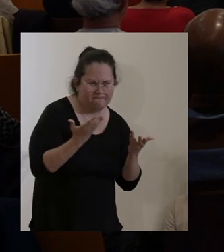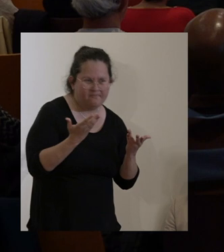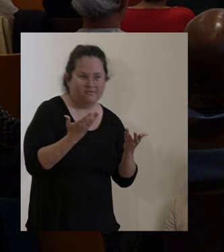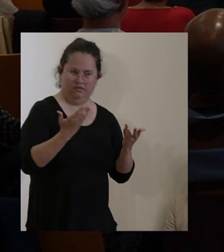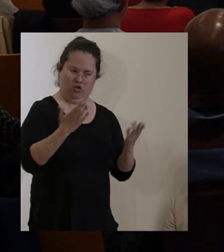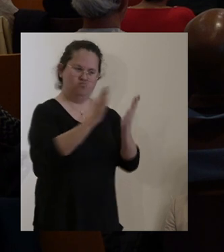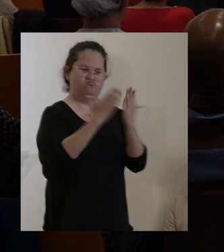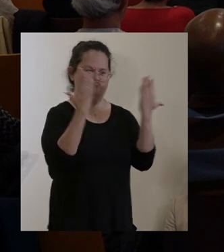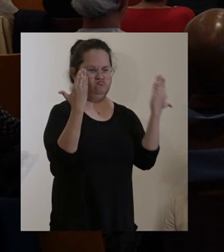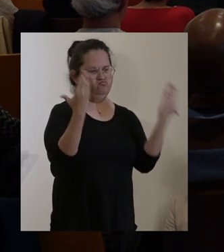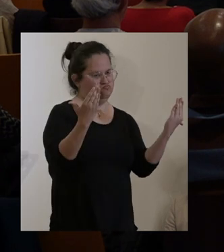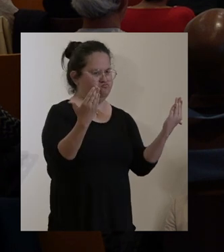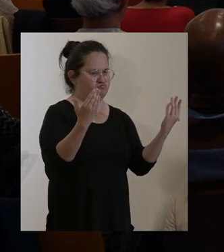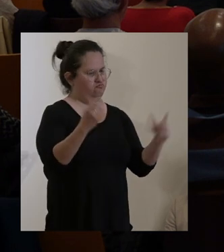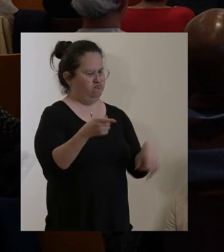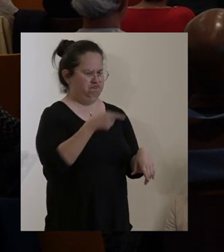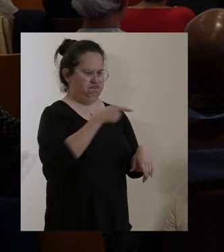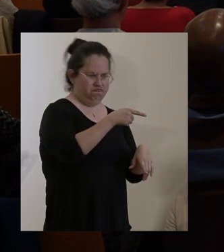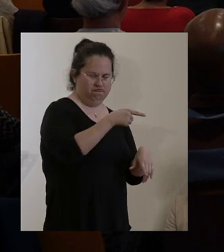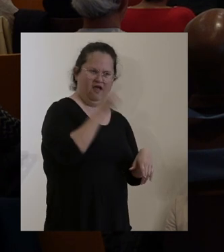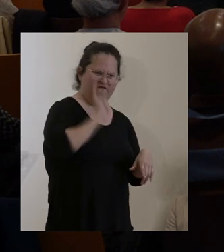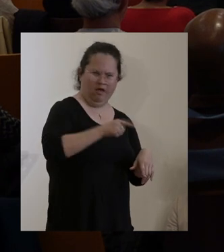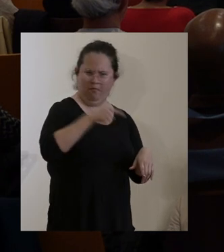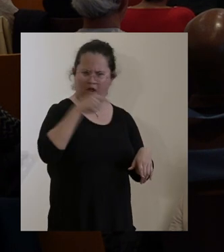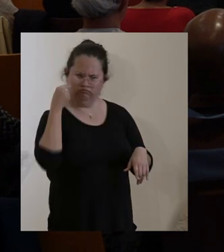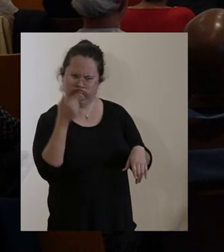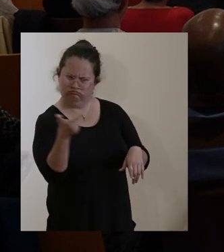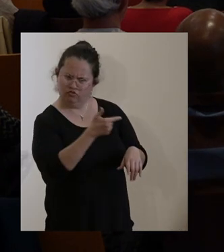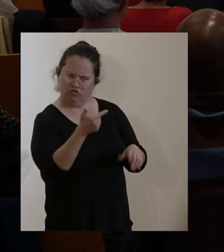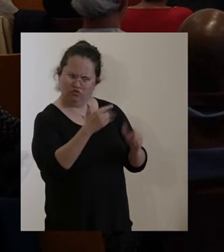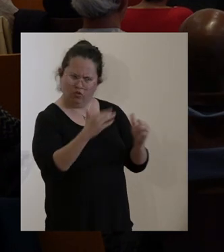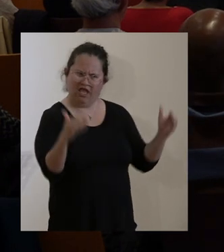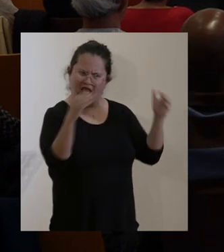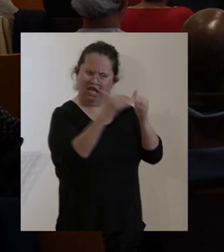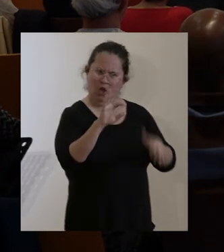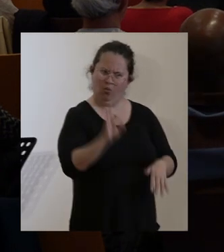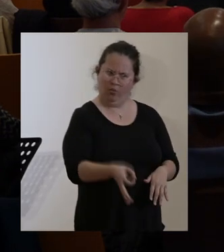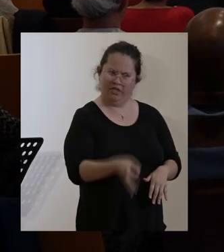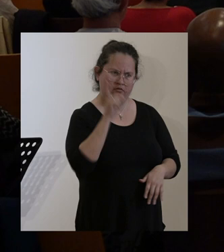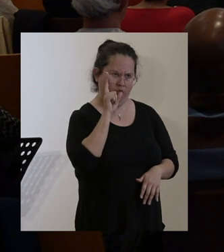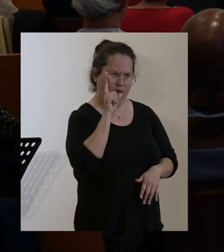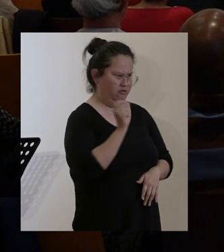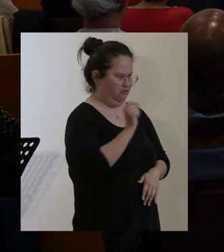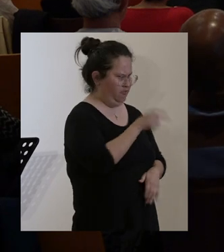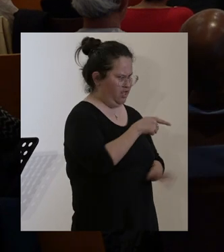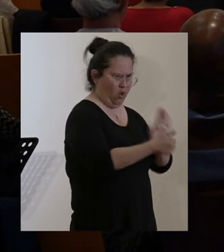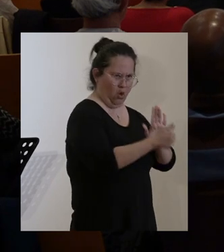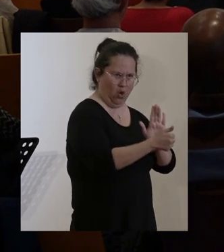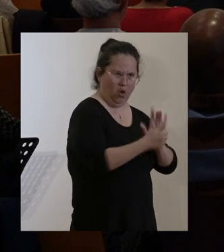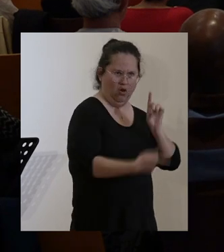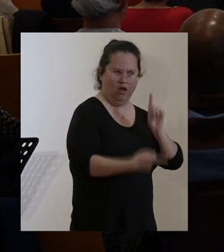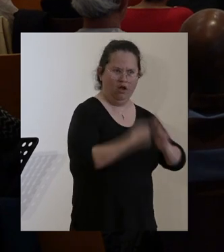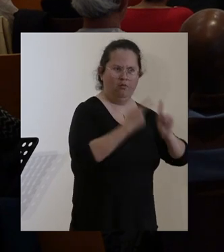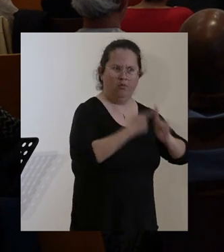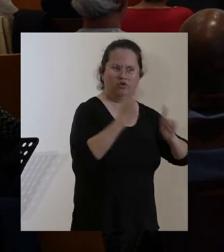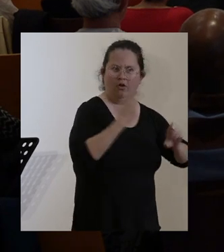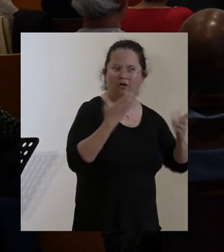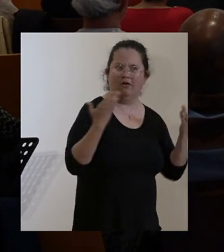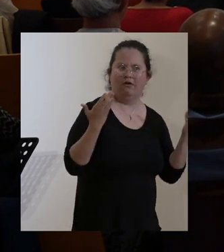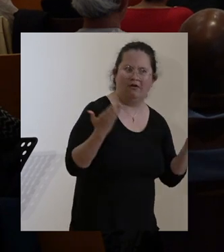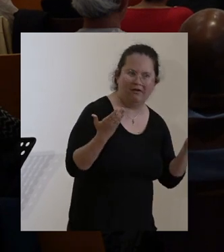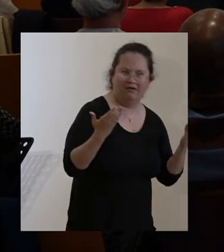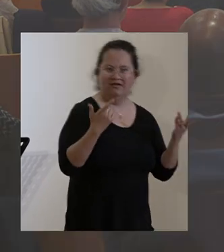de son mari, c'est bien qu'elle a un rôle important à jouer qui n'est pas uniquement celui qu'on lui donnerait